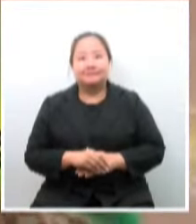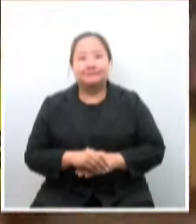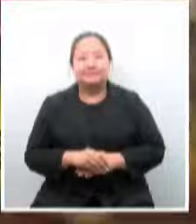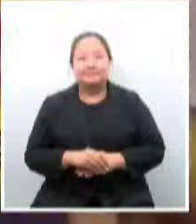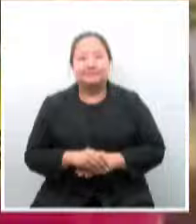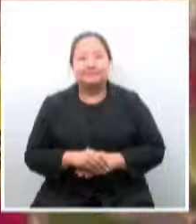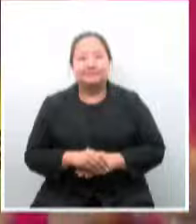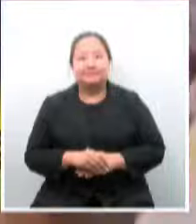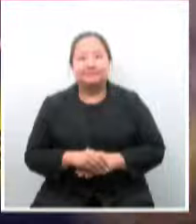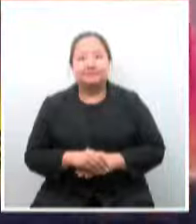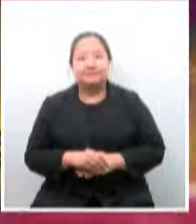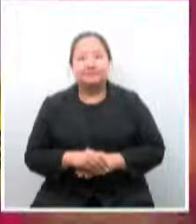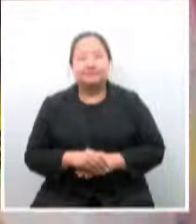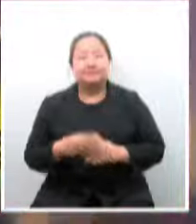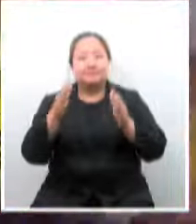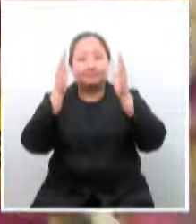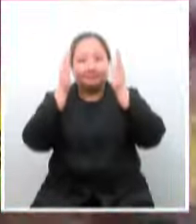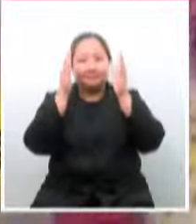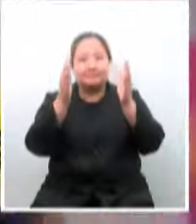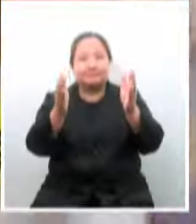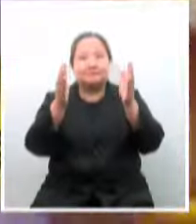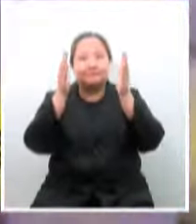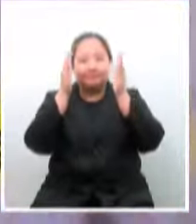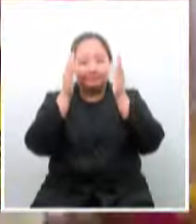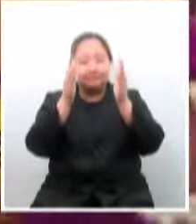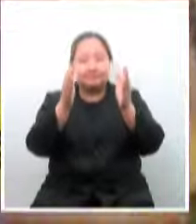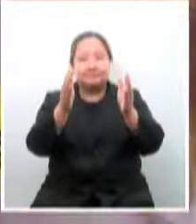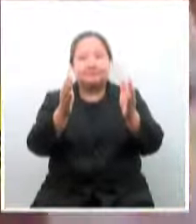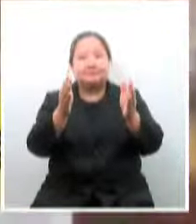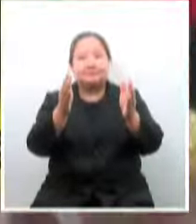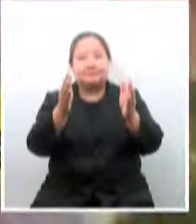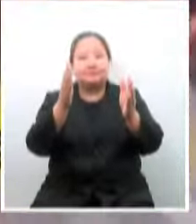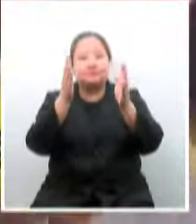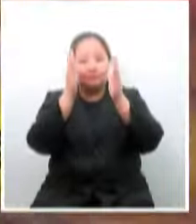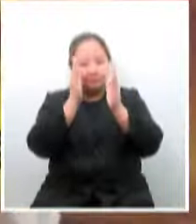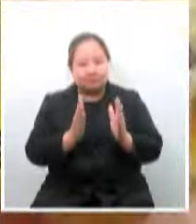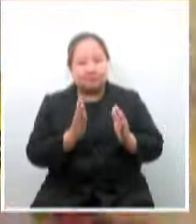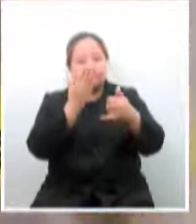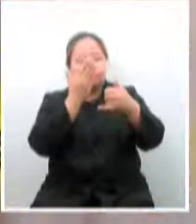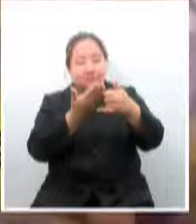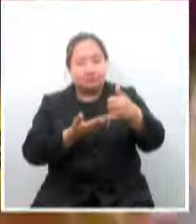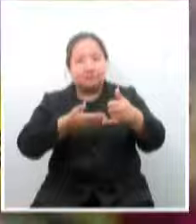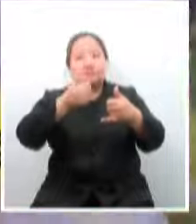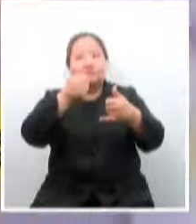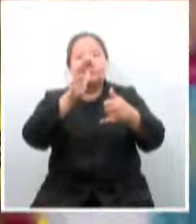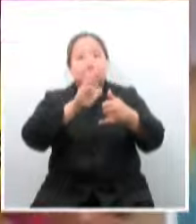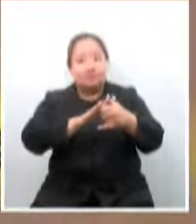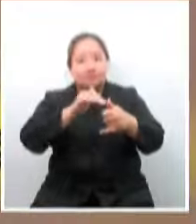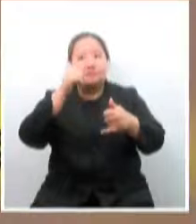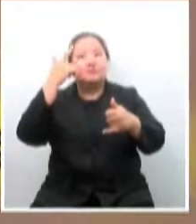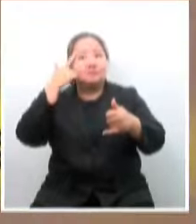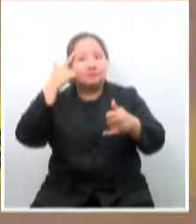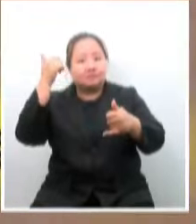งามจมตั้งใจให้เป็นคนเก่งคนดี